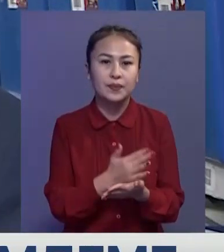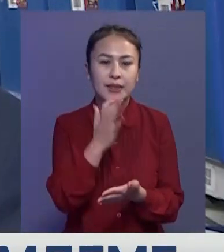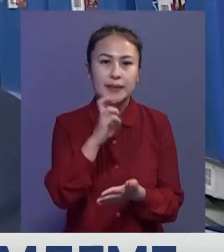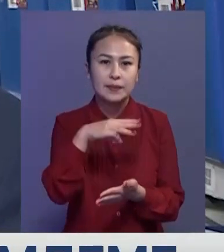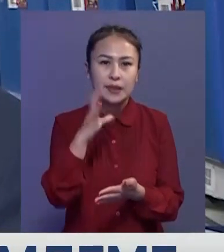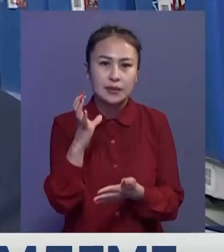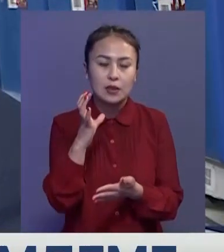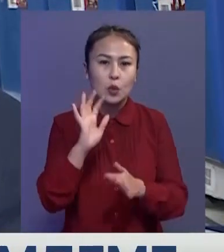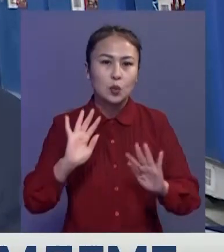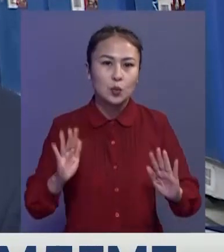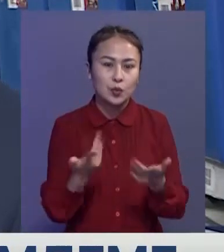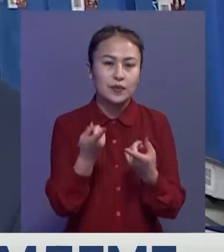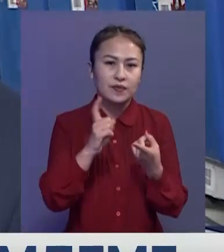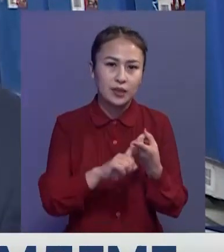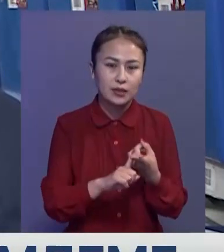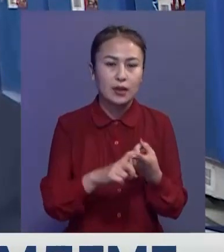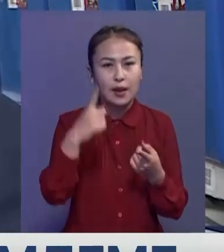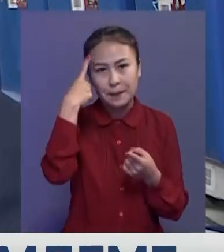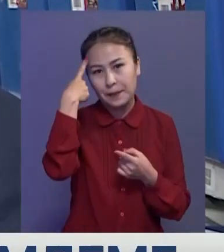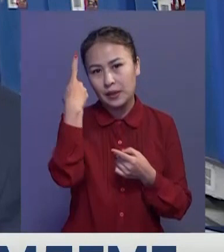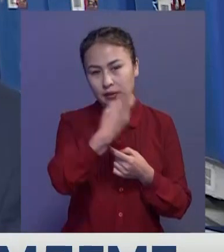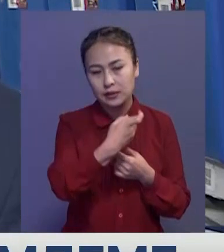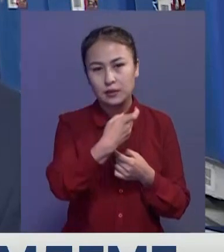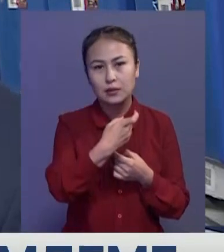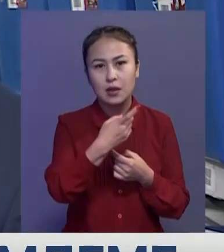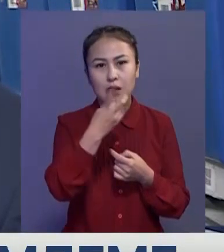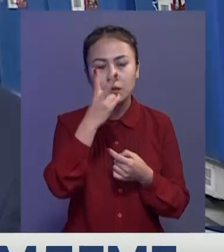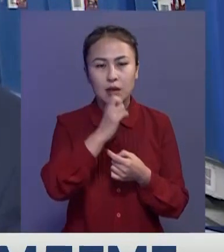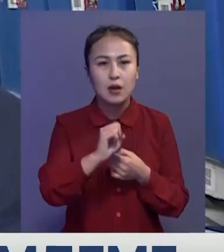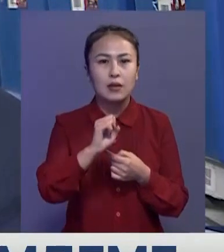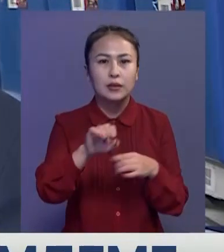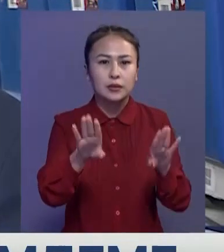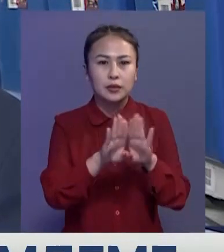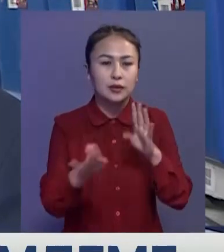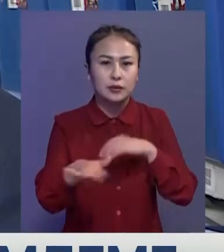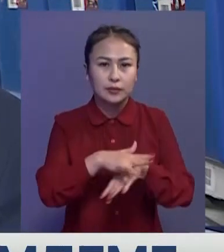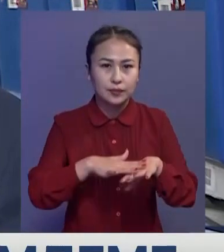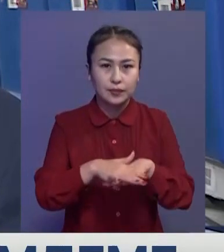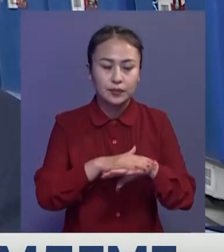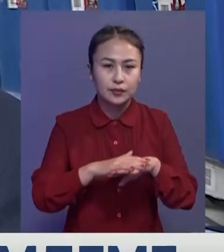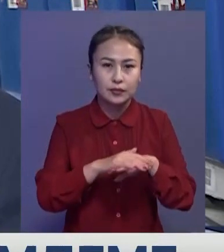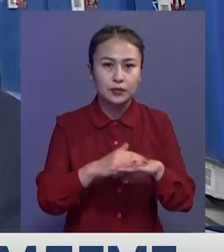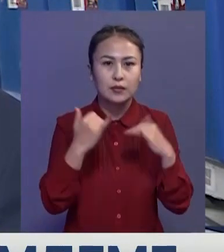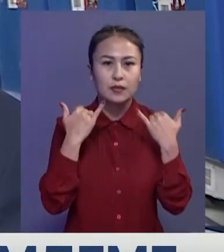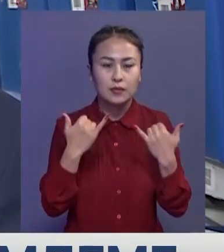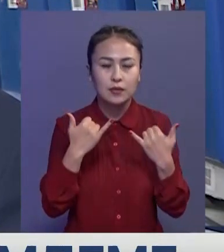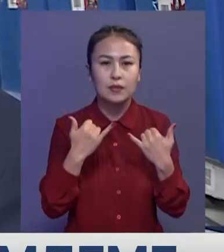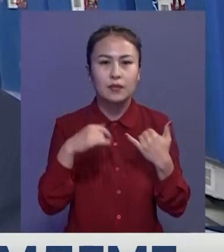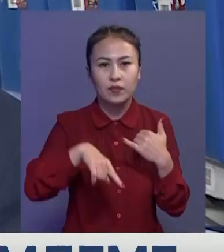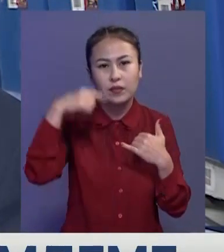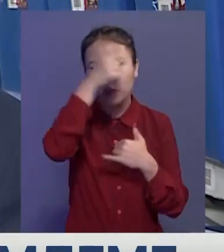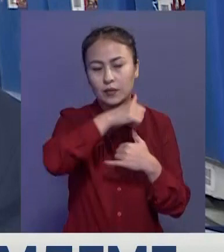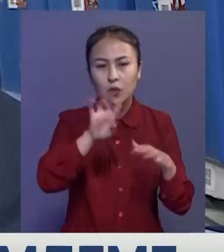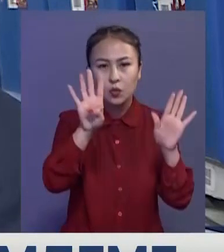СМС жағдай бойынша хабарласқан назаршылық бірілген халық болса, қазір биылғы таңда